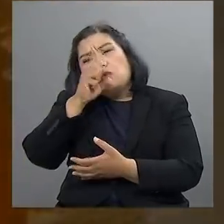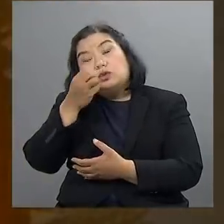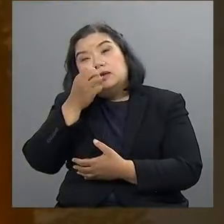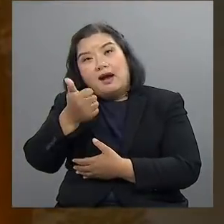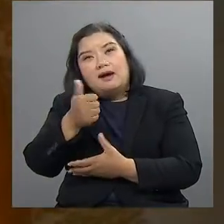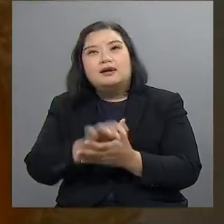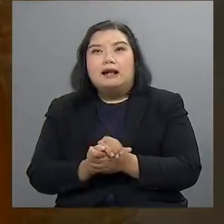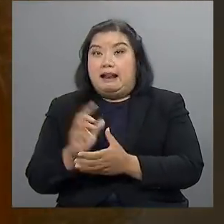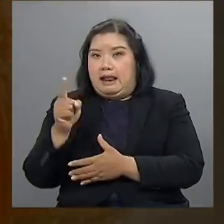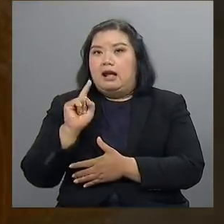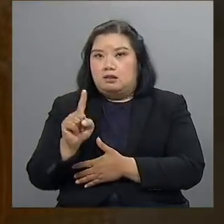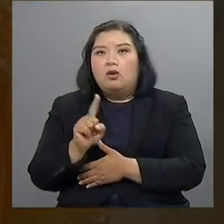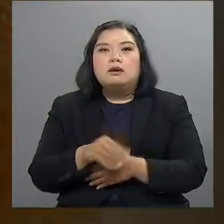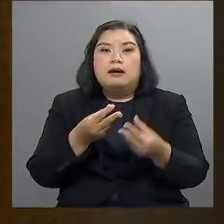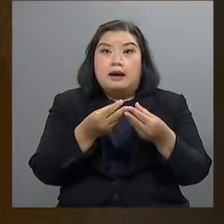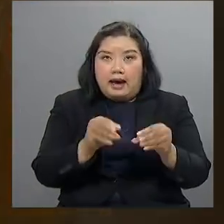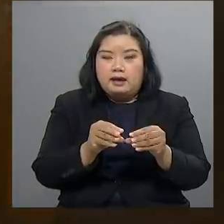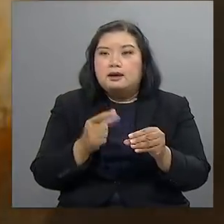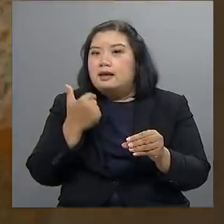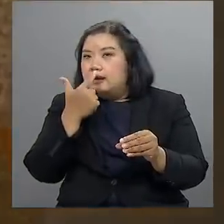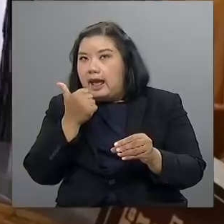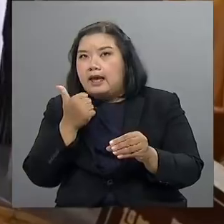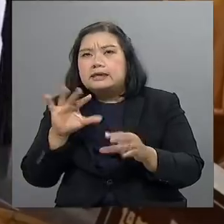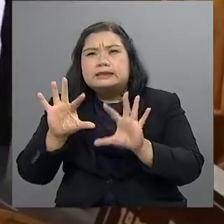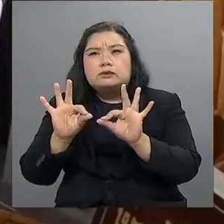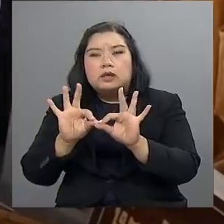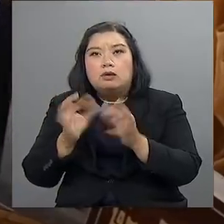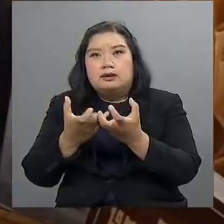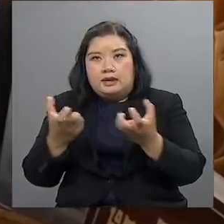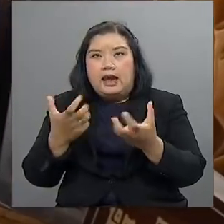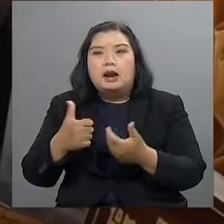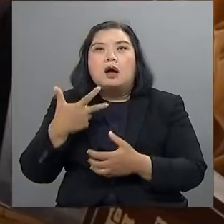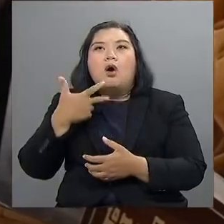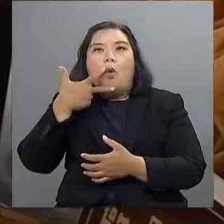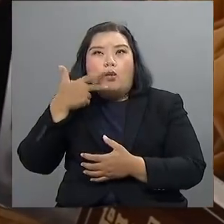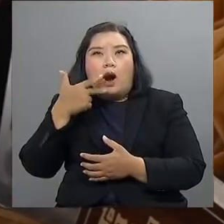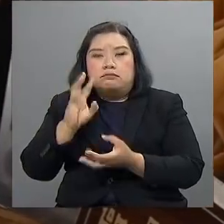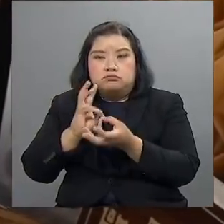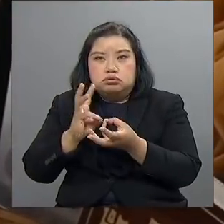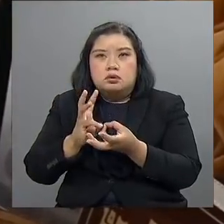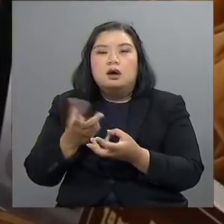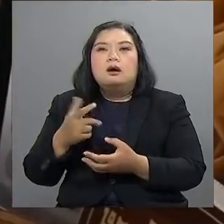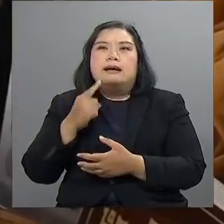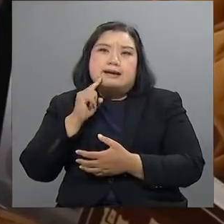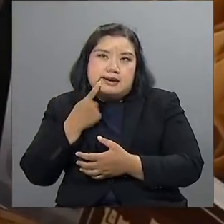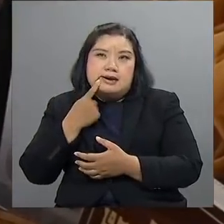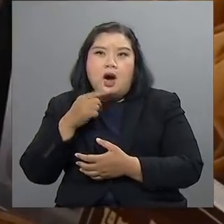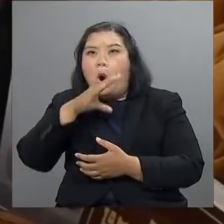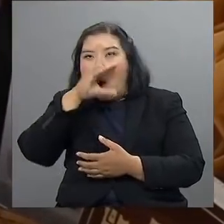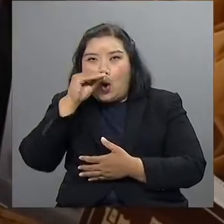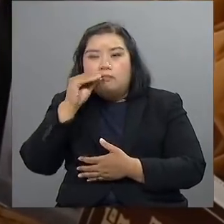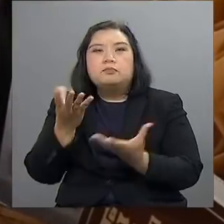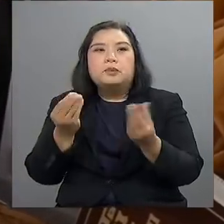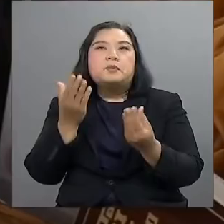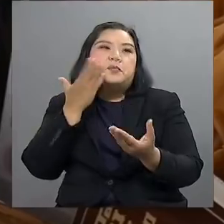ออกจากกันจากนั้นก็จะนำไข่แดงมาผสมกับน้ำตาลครับคนให้เข้ากันใส่เกลือนมสดวานิลาและวิปปิ้งครีมคนให้เข้ากัน